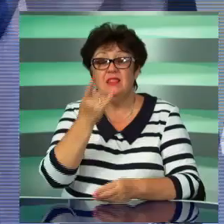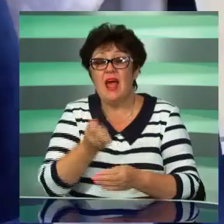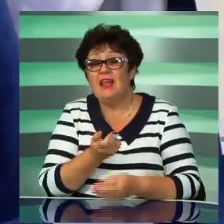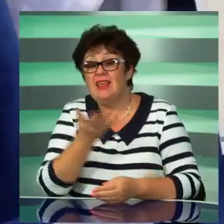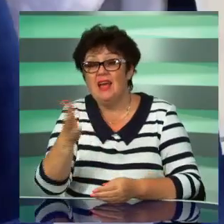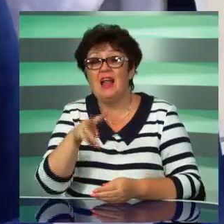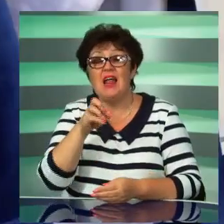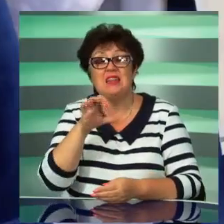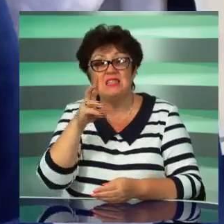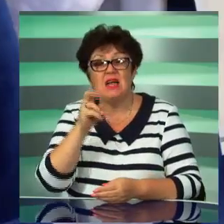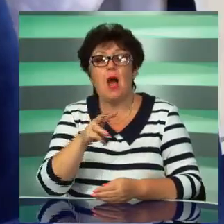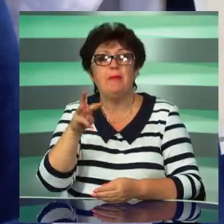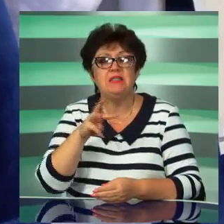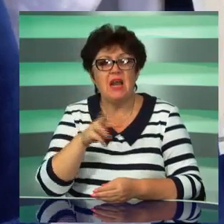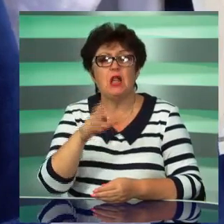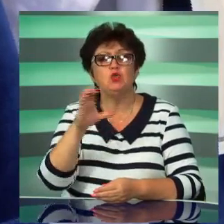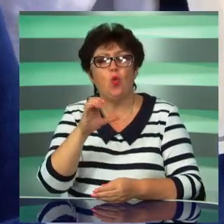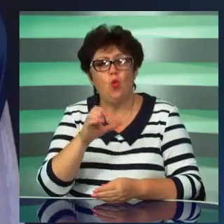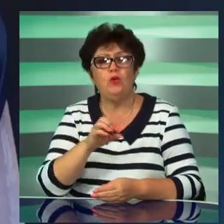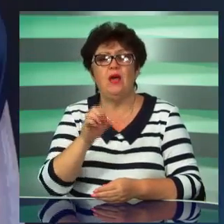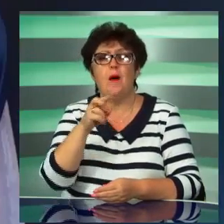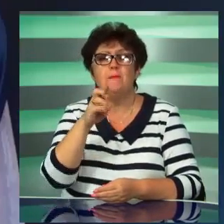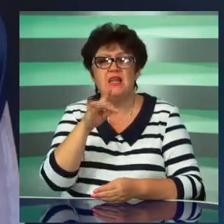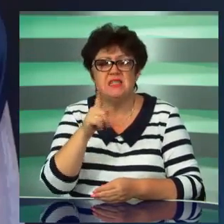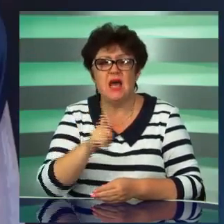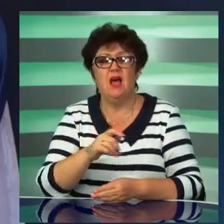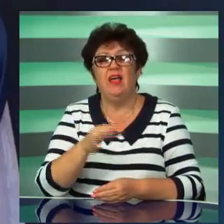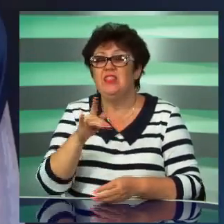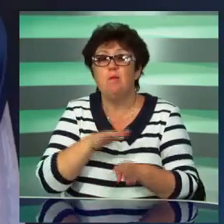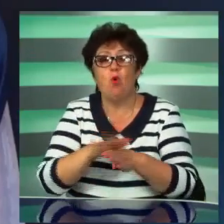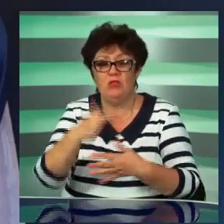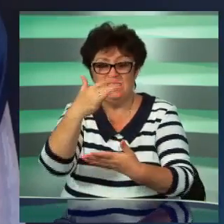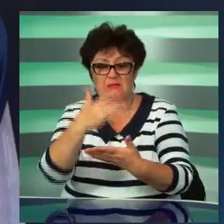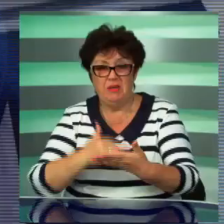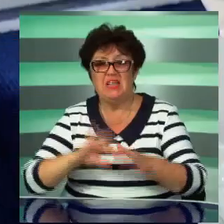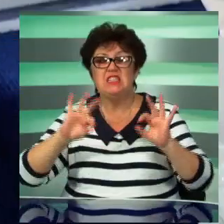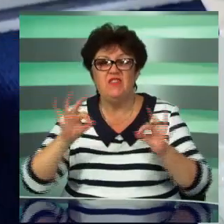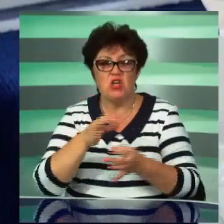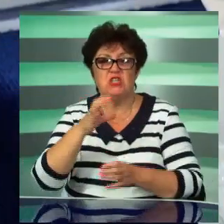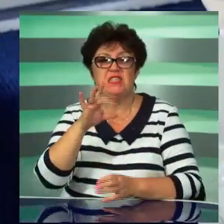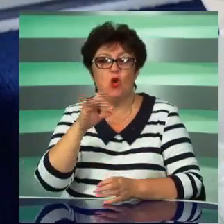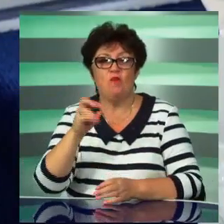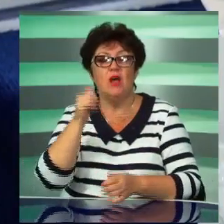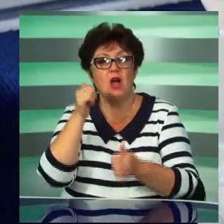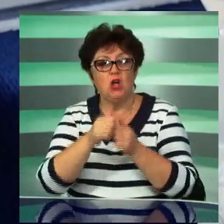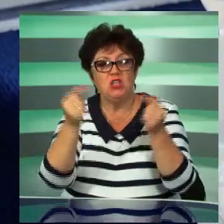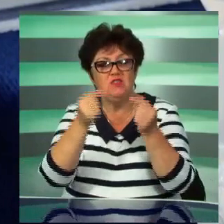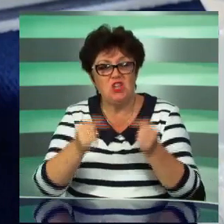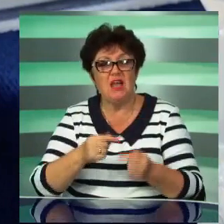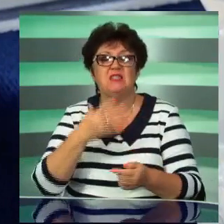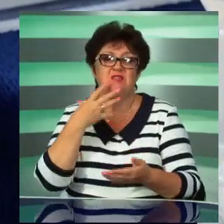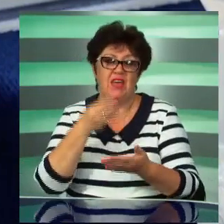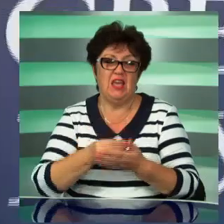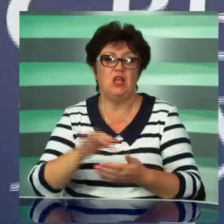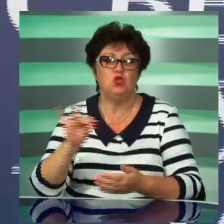сыров «Латеска». Моцарелла, сулугуни, амальтеи, брынза – далеко не полный список свежих сыров. Каждый отличается своей историей